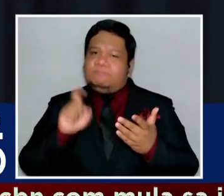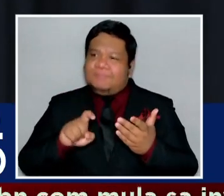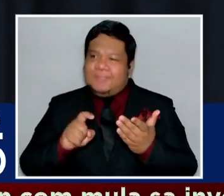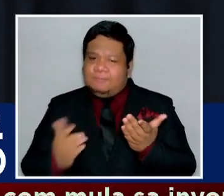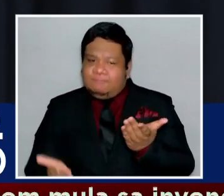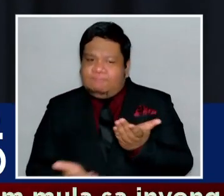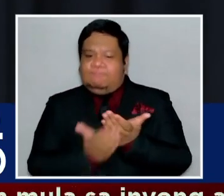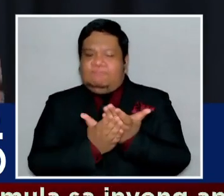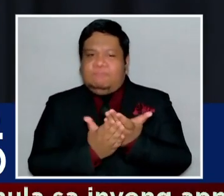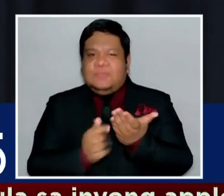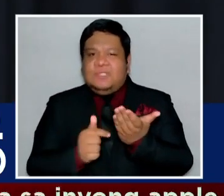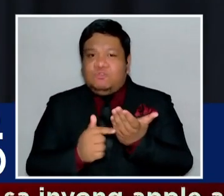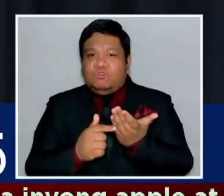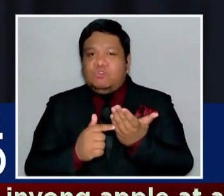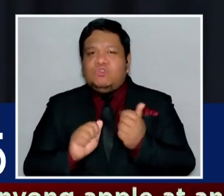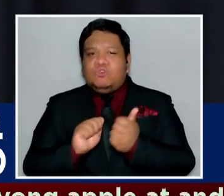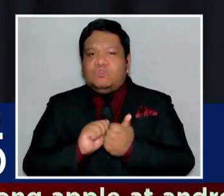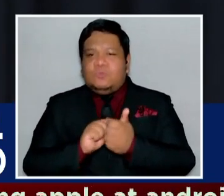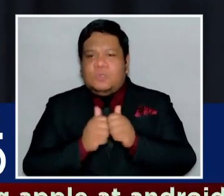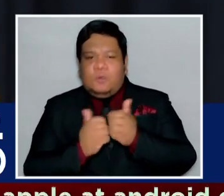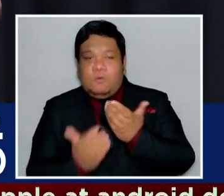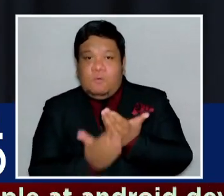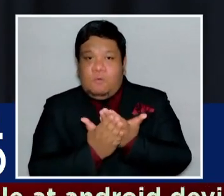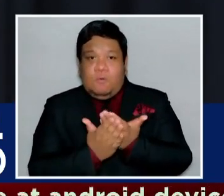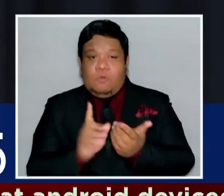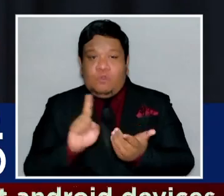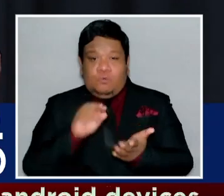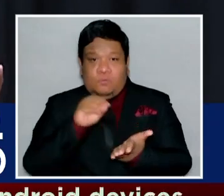na yun na nga po, forever